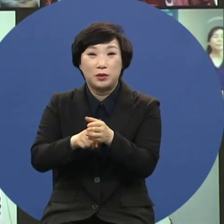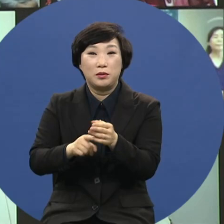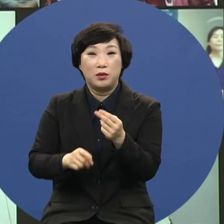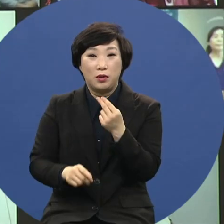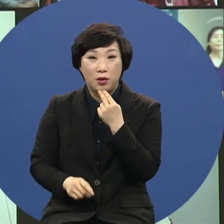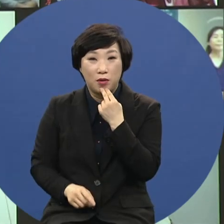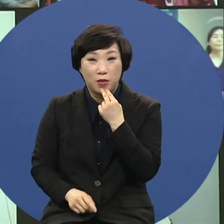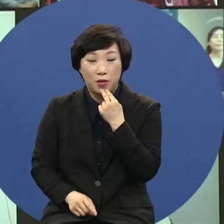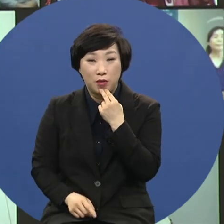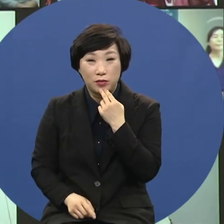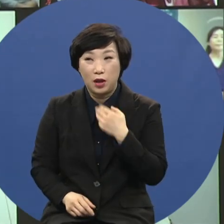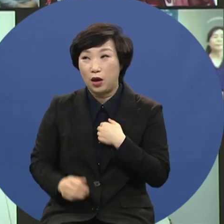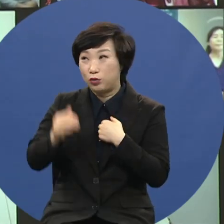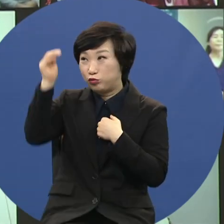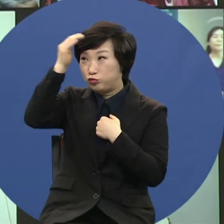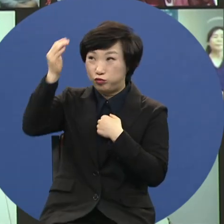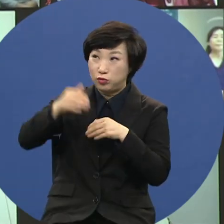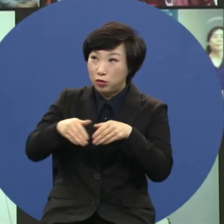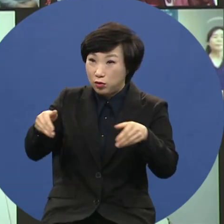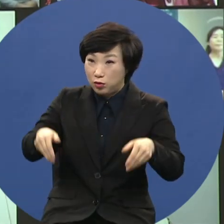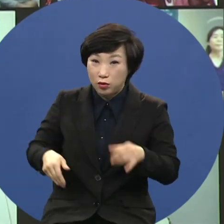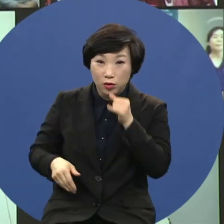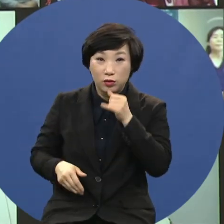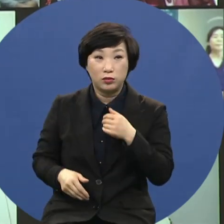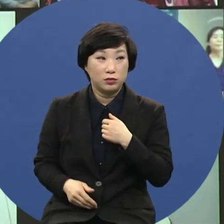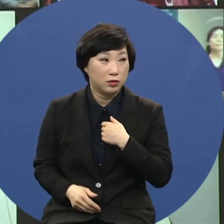않고 구경만 한다면